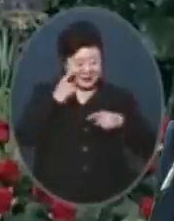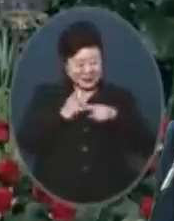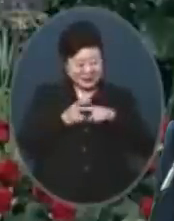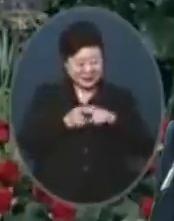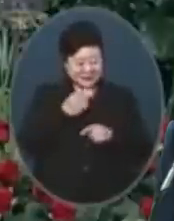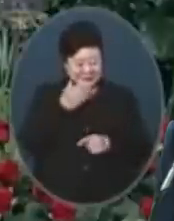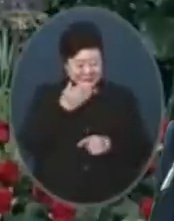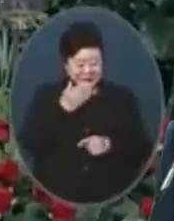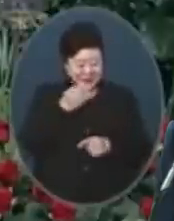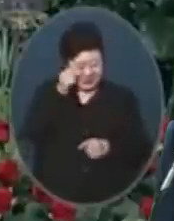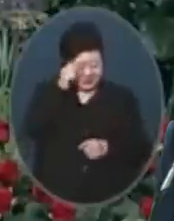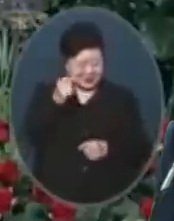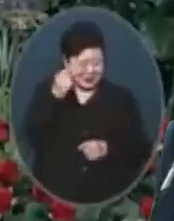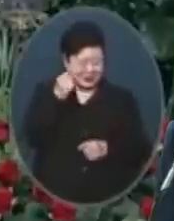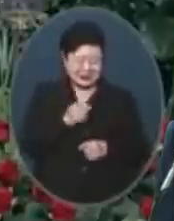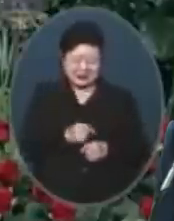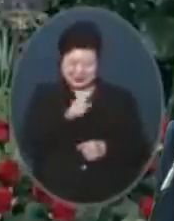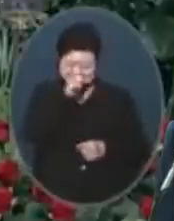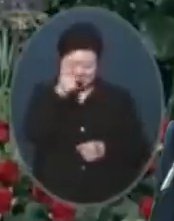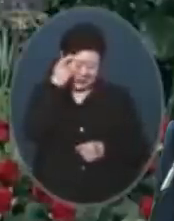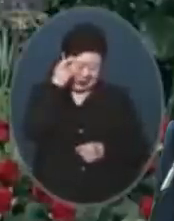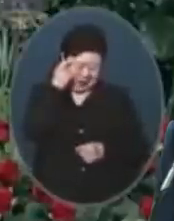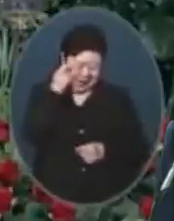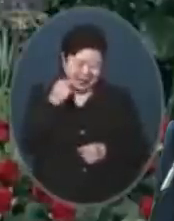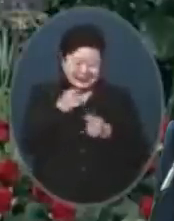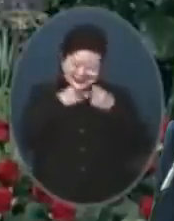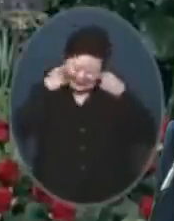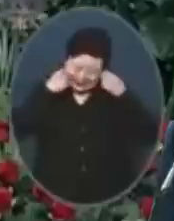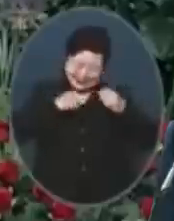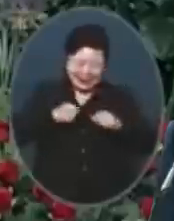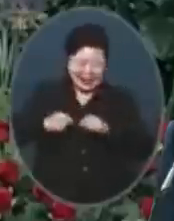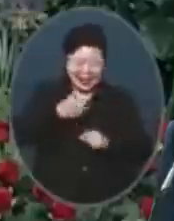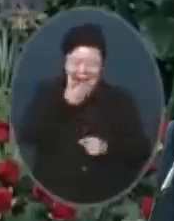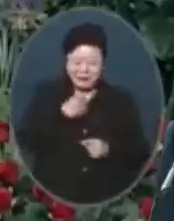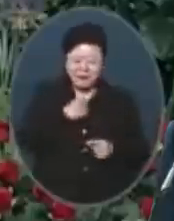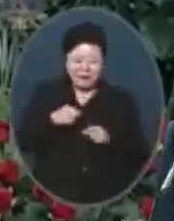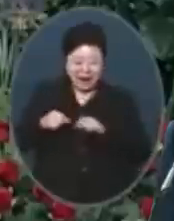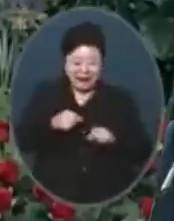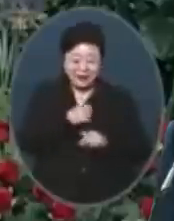것을 생각하여 즐겁고 행복한 삶의 길과